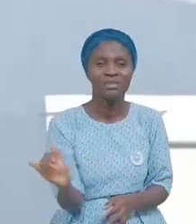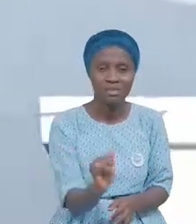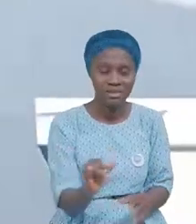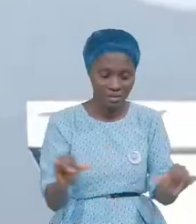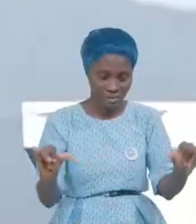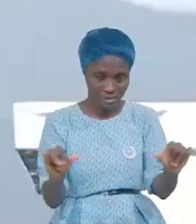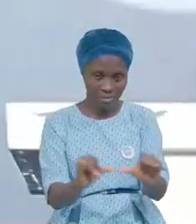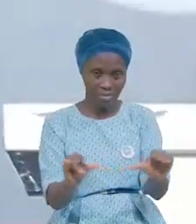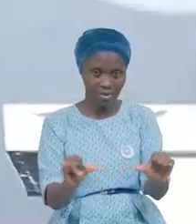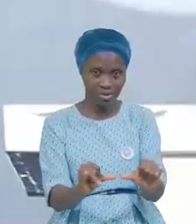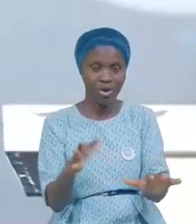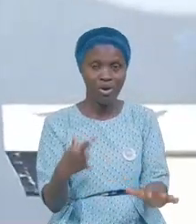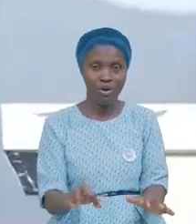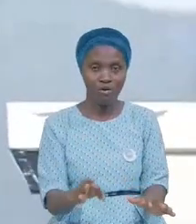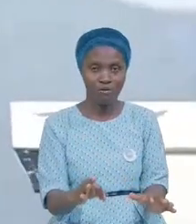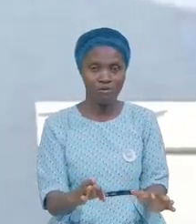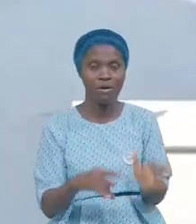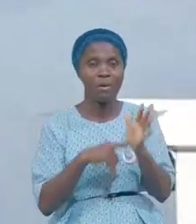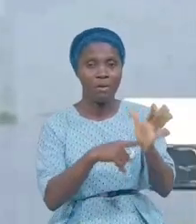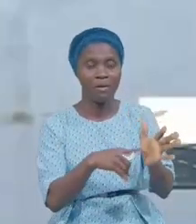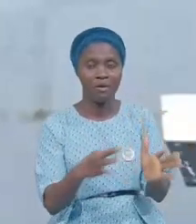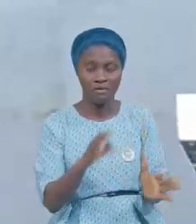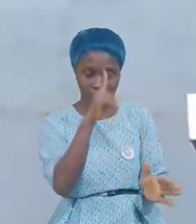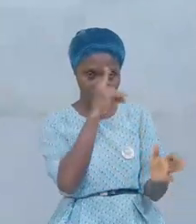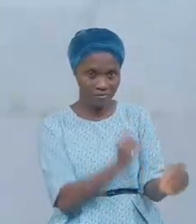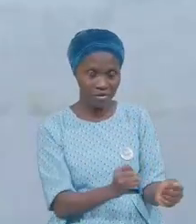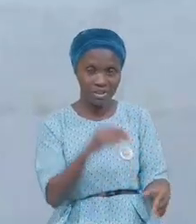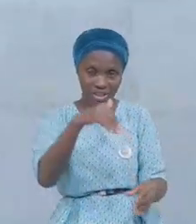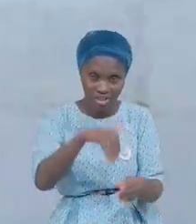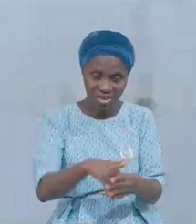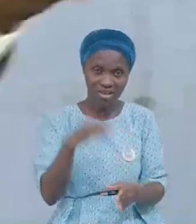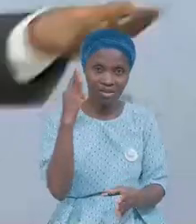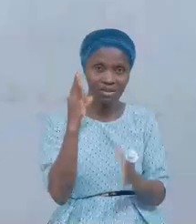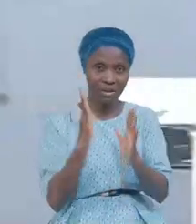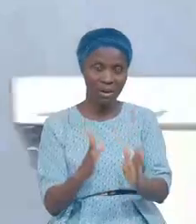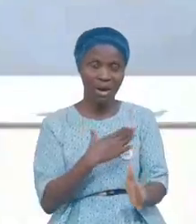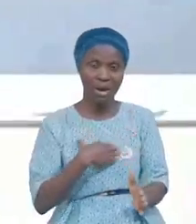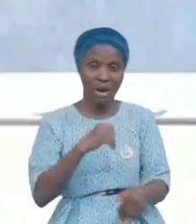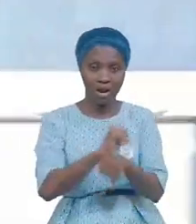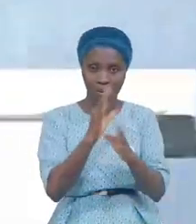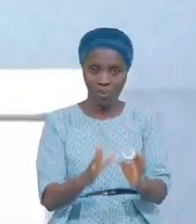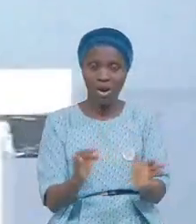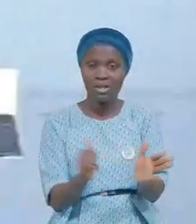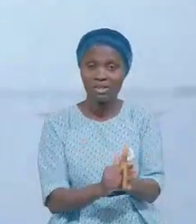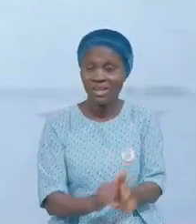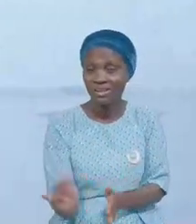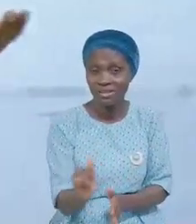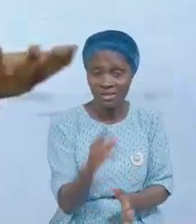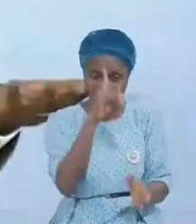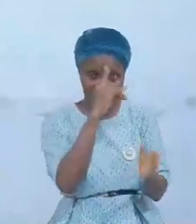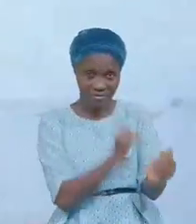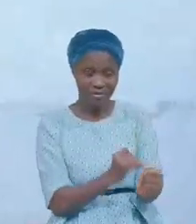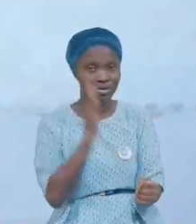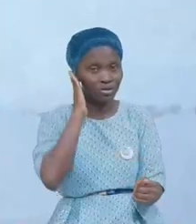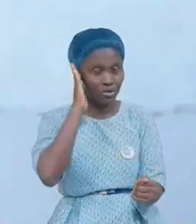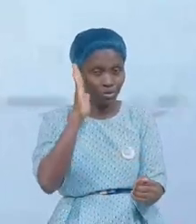la manifestation de foi dans la vie des ministres et dans la vie des ouvriers. Et cette même foi va